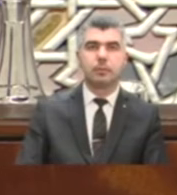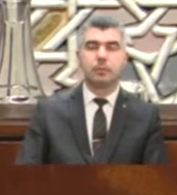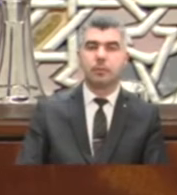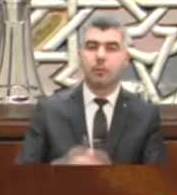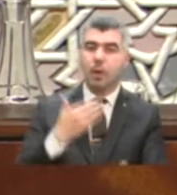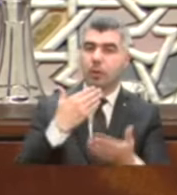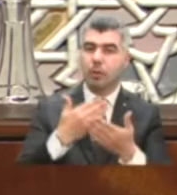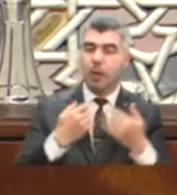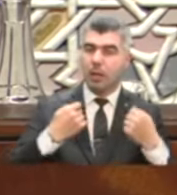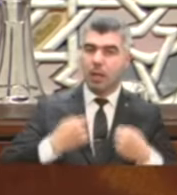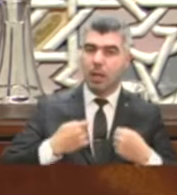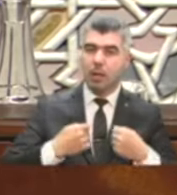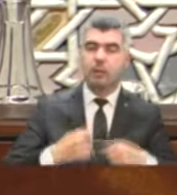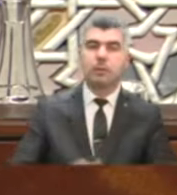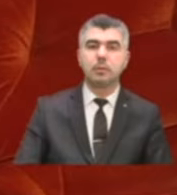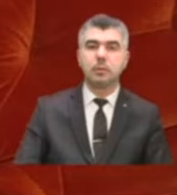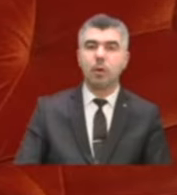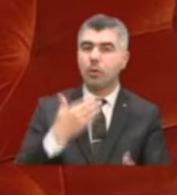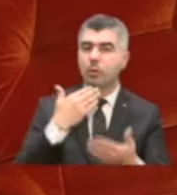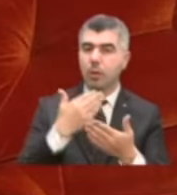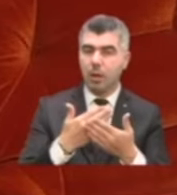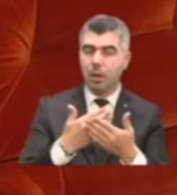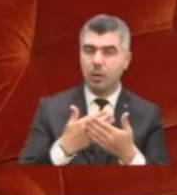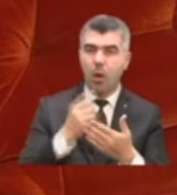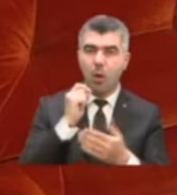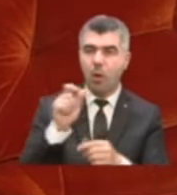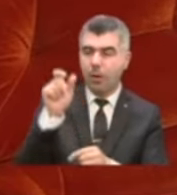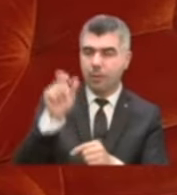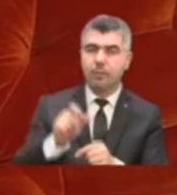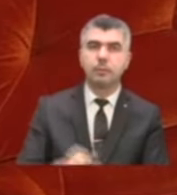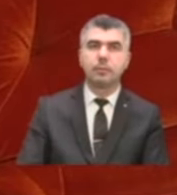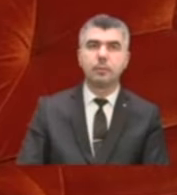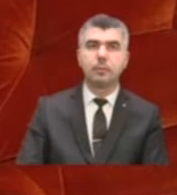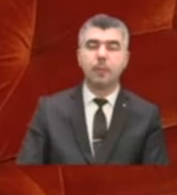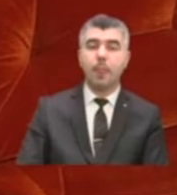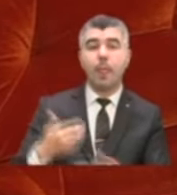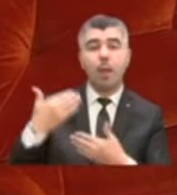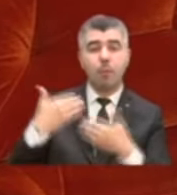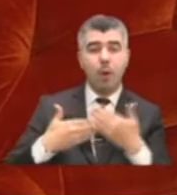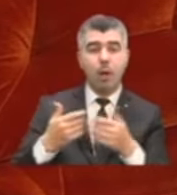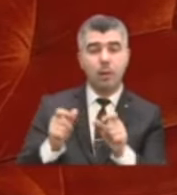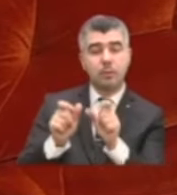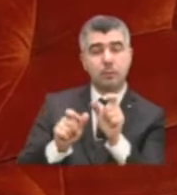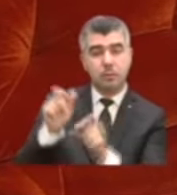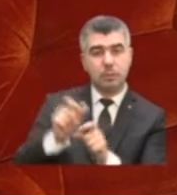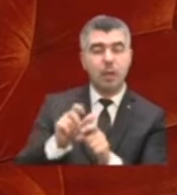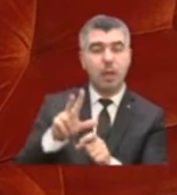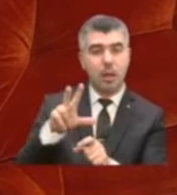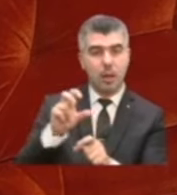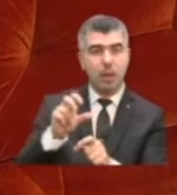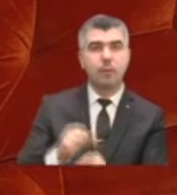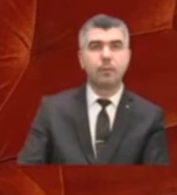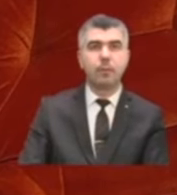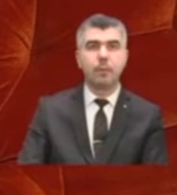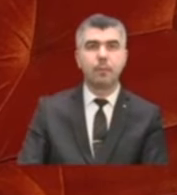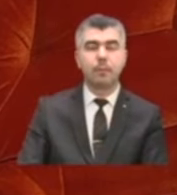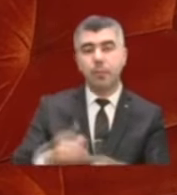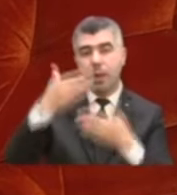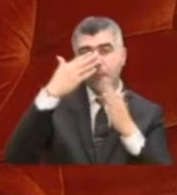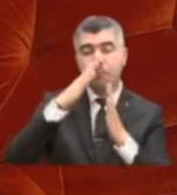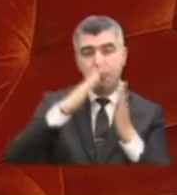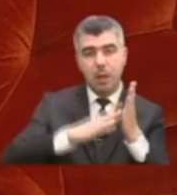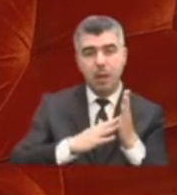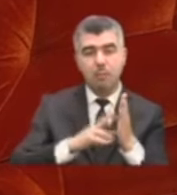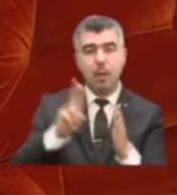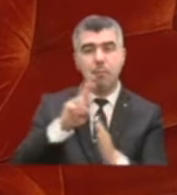السيد الرئيس، شكرا السيد النائب المحترم. يعني الاشخاص في وضعيه اعاقه كما تعلمون بلادنا تحت القياده